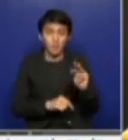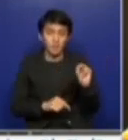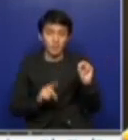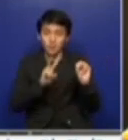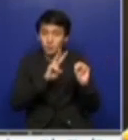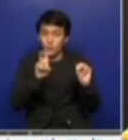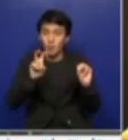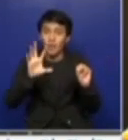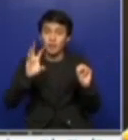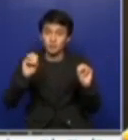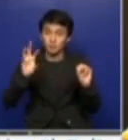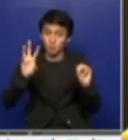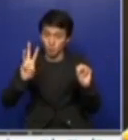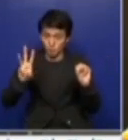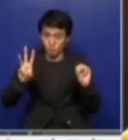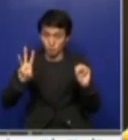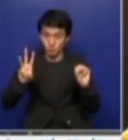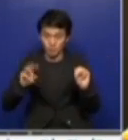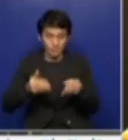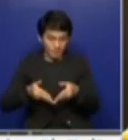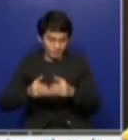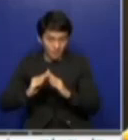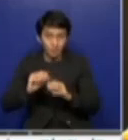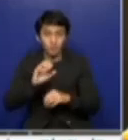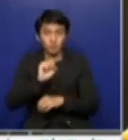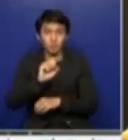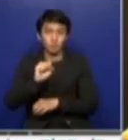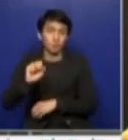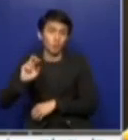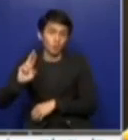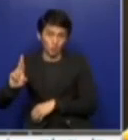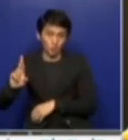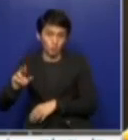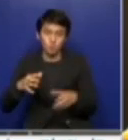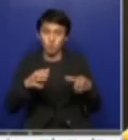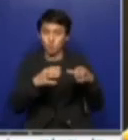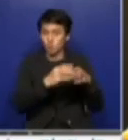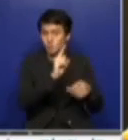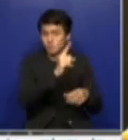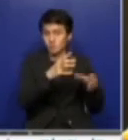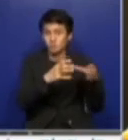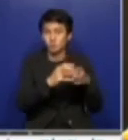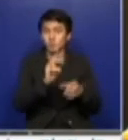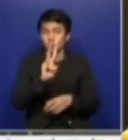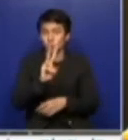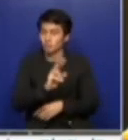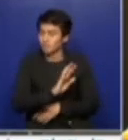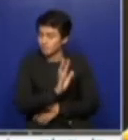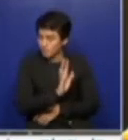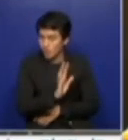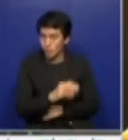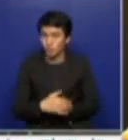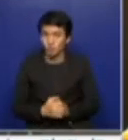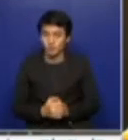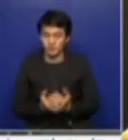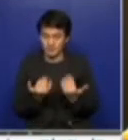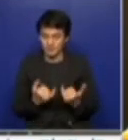256ตั้งสสร.ไม่แตะหมวด1หมวด2หลักฐานเชิงประ